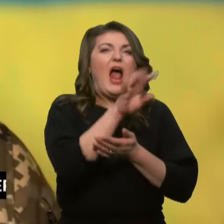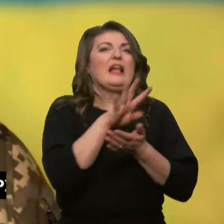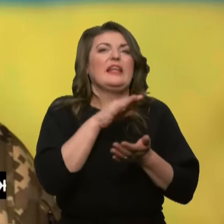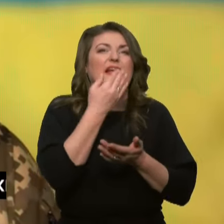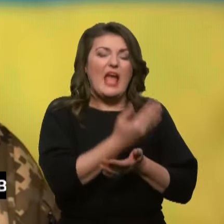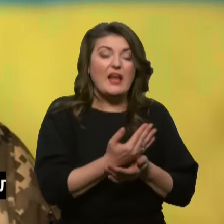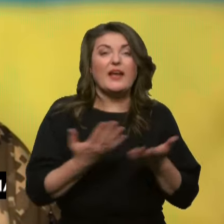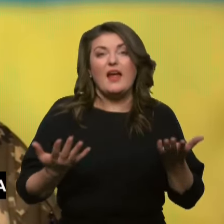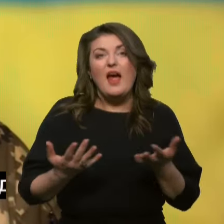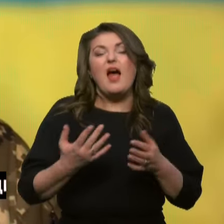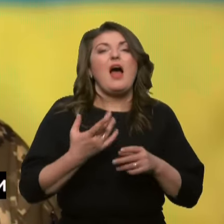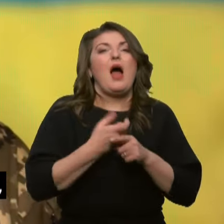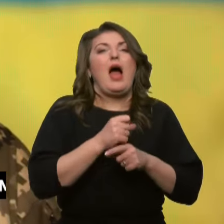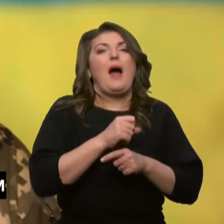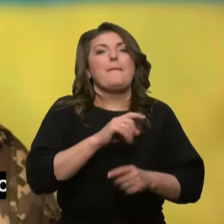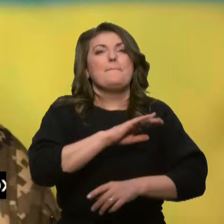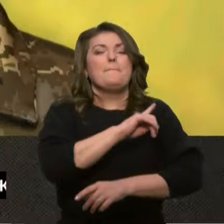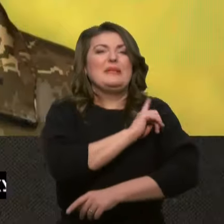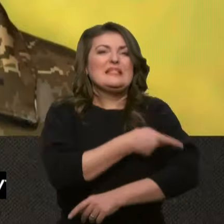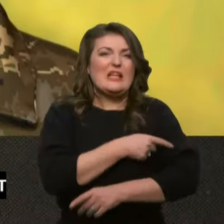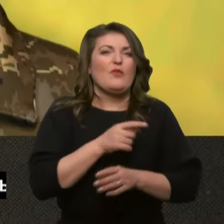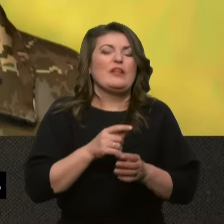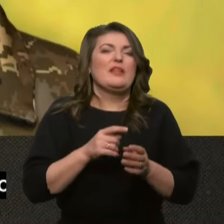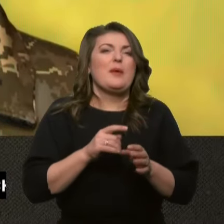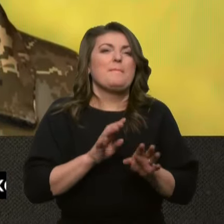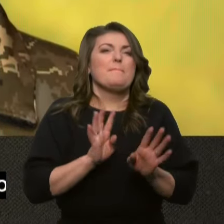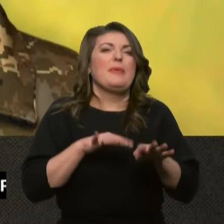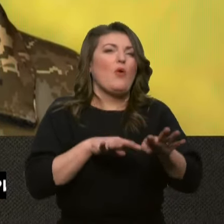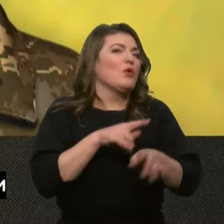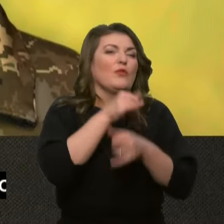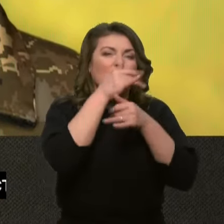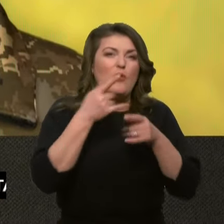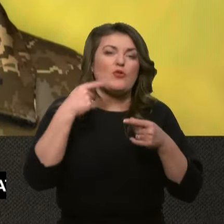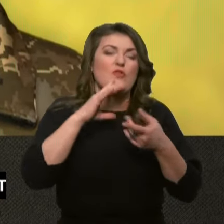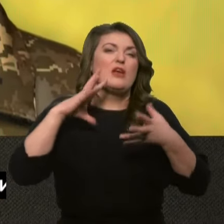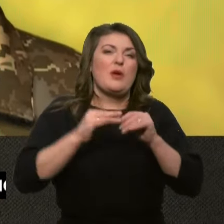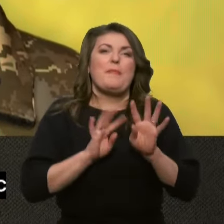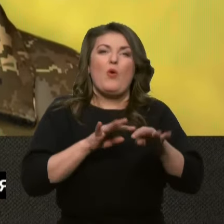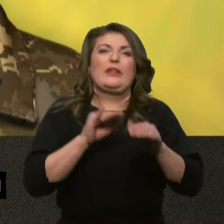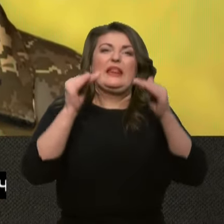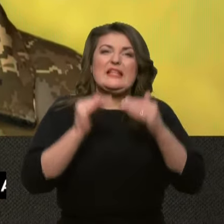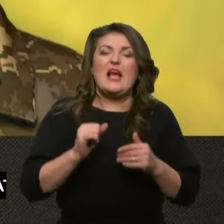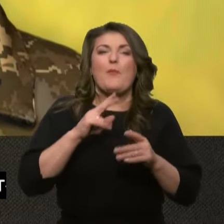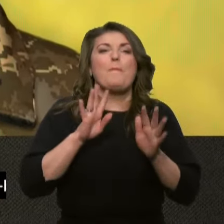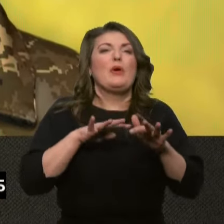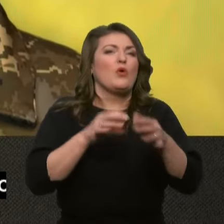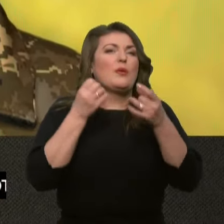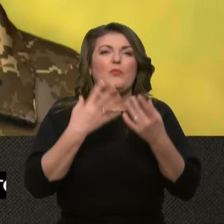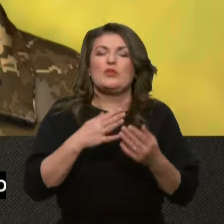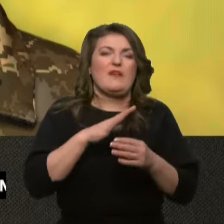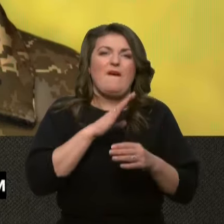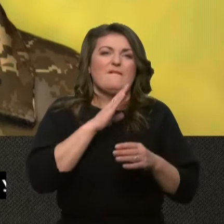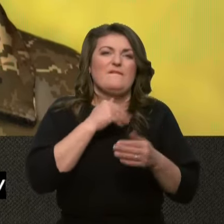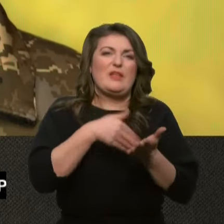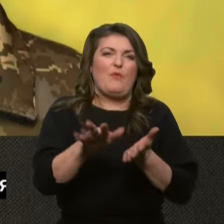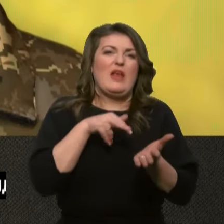і підсилювати піхоту вона не може. Ну і звичайно, що тоді результативність піхоти низька, бо піхота просто відмовляється їхня